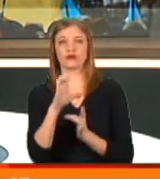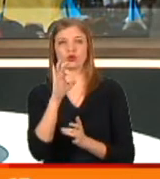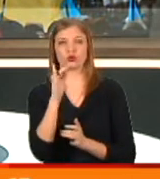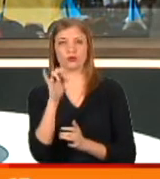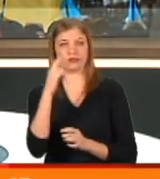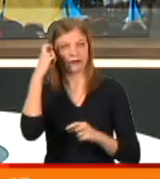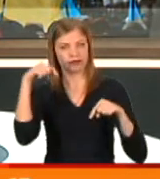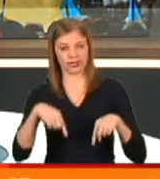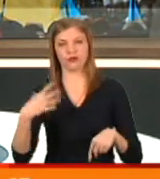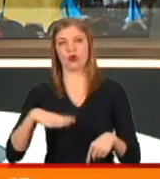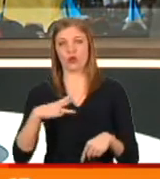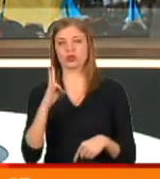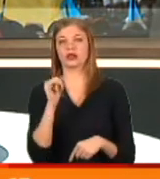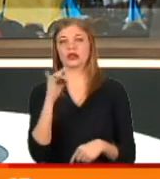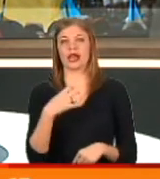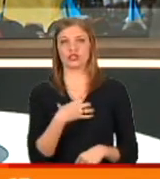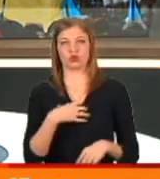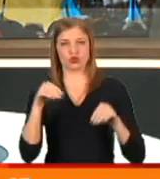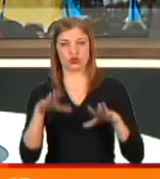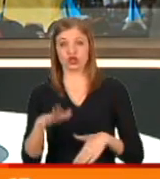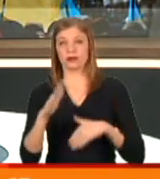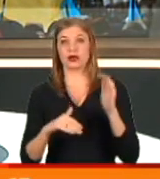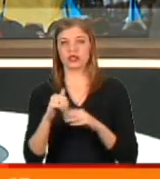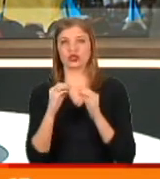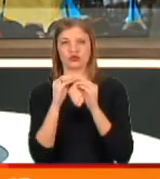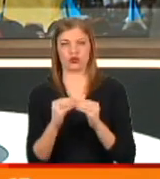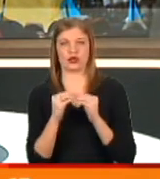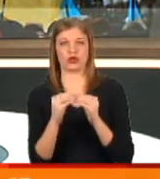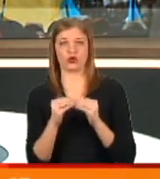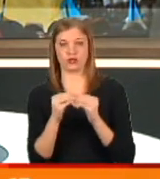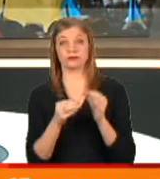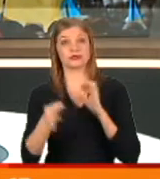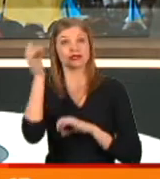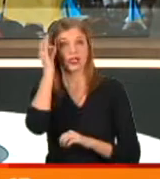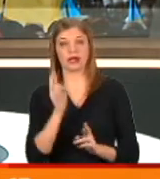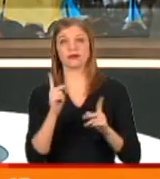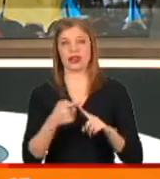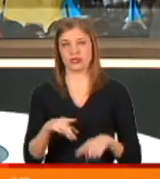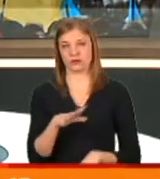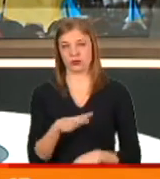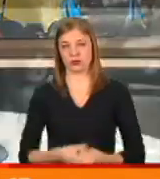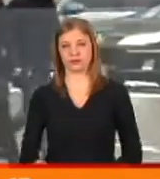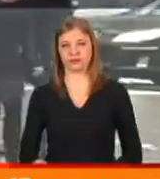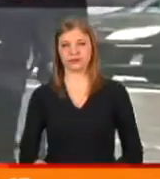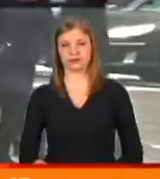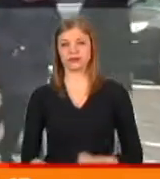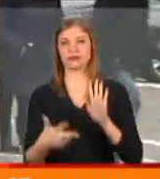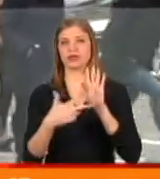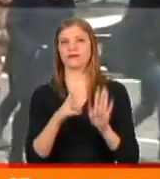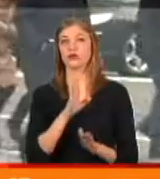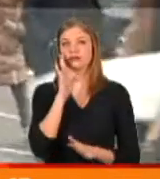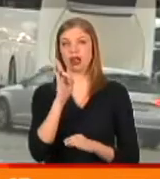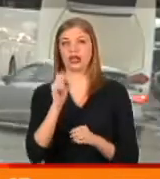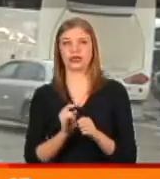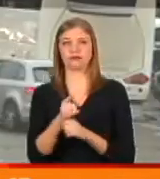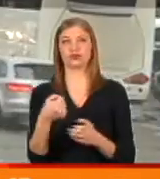Києві. Очікували на історичне рішення ледь не 10 годин. Згадаймо, як це було. 8 ранку на